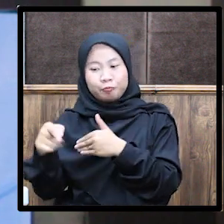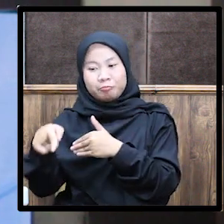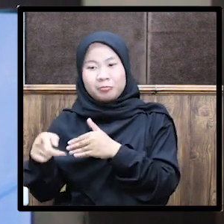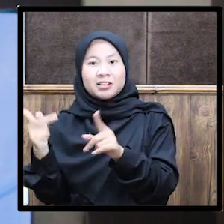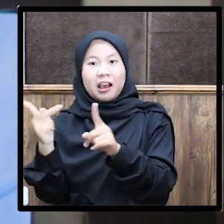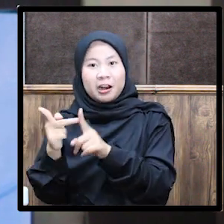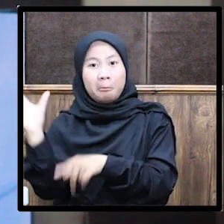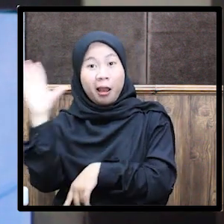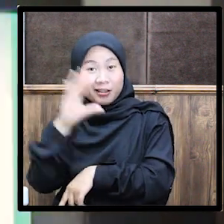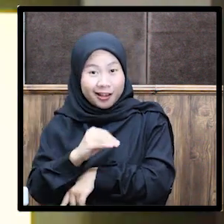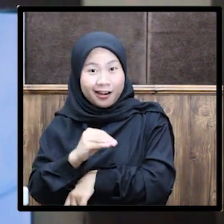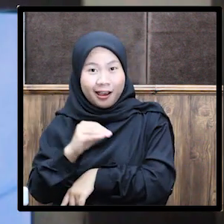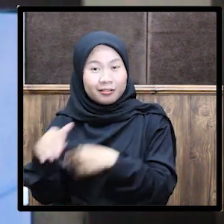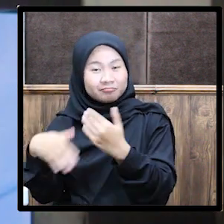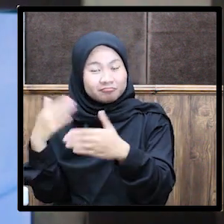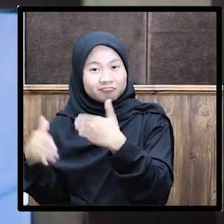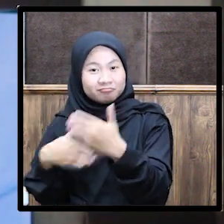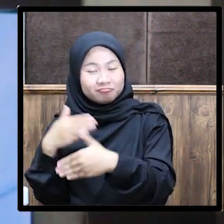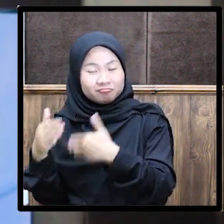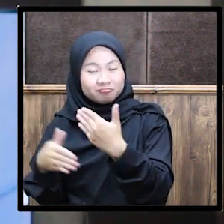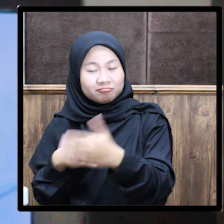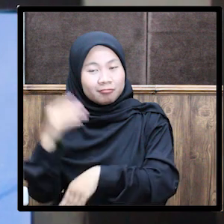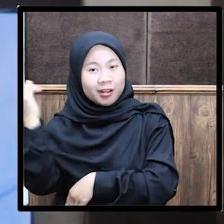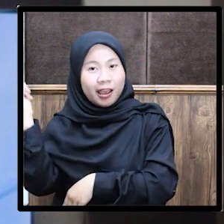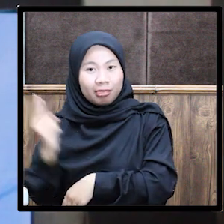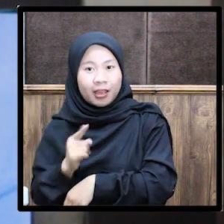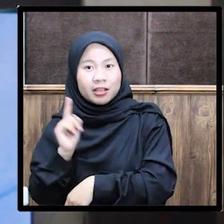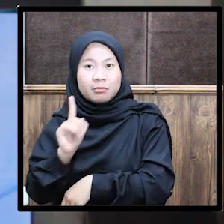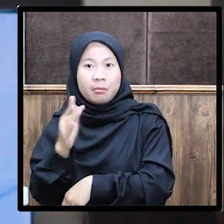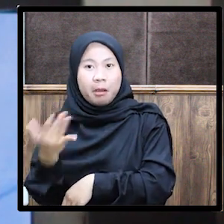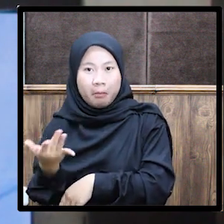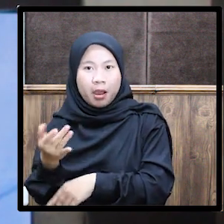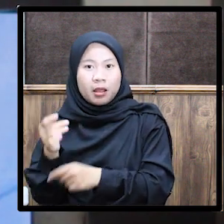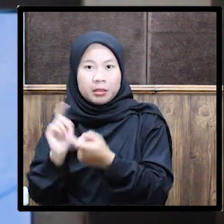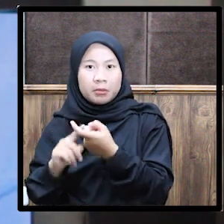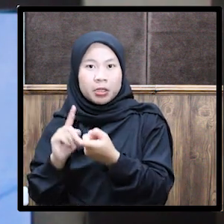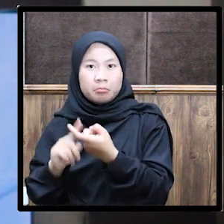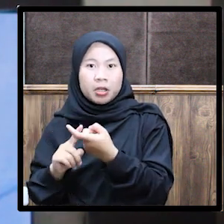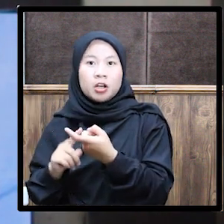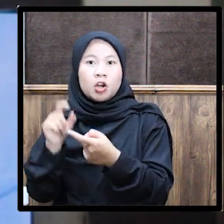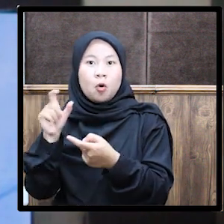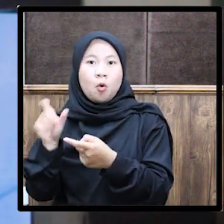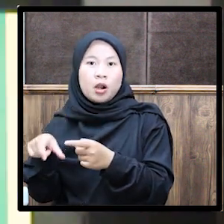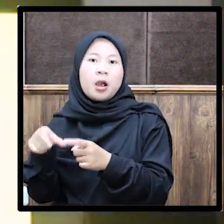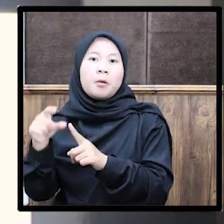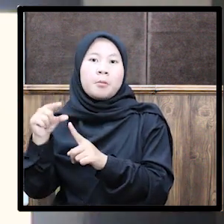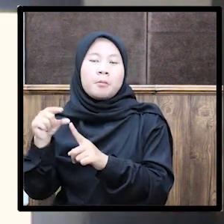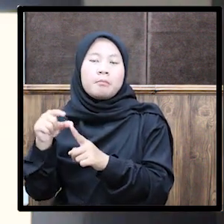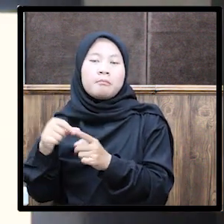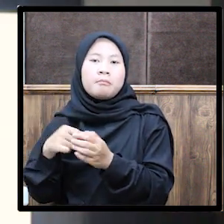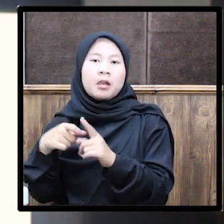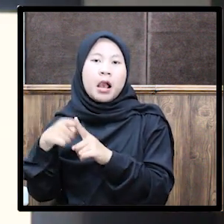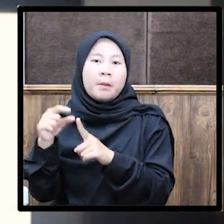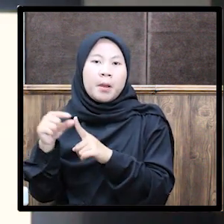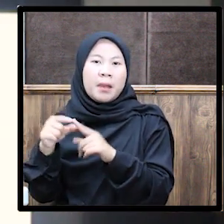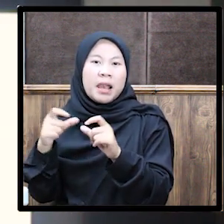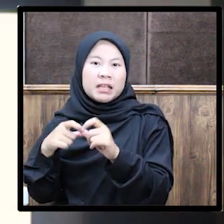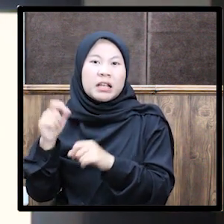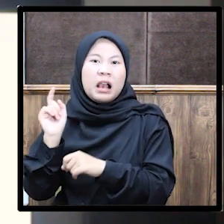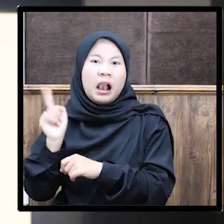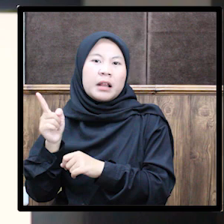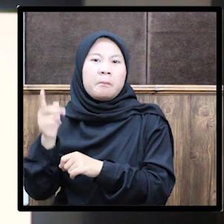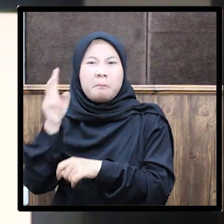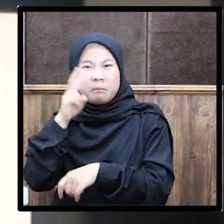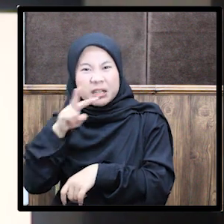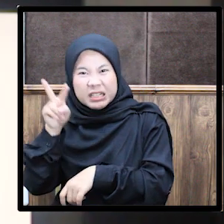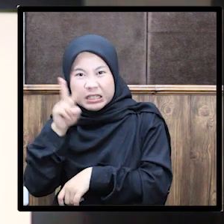H datang, karena teman-teman kami akan mengecek di sistem sidalinya apakah betul Anda terdaftar di sini. Nah, proses-proses itu